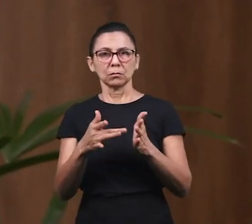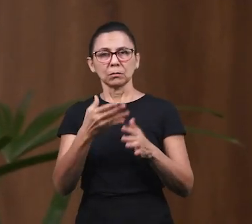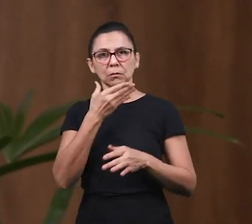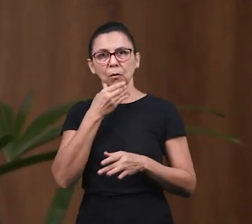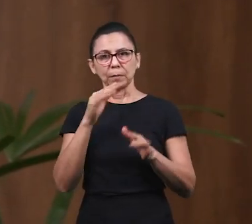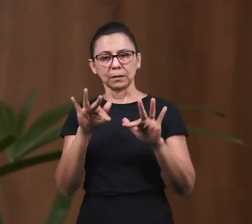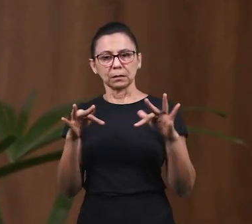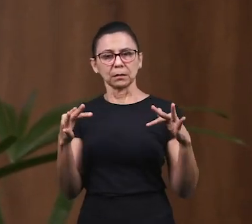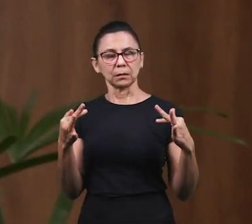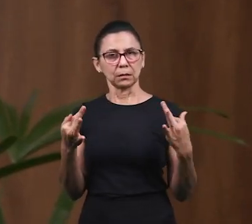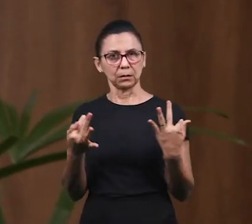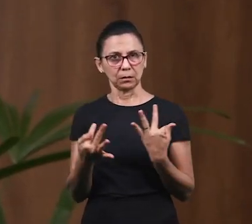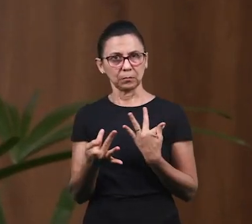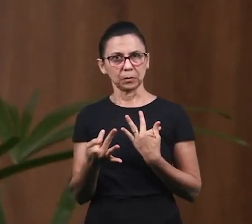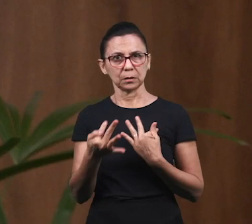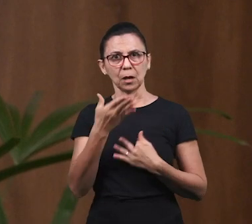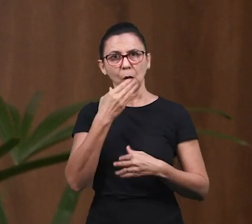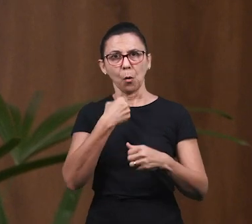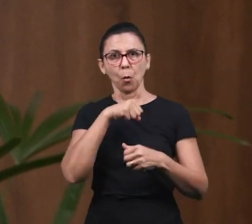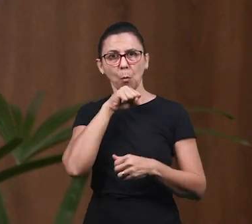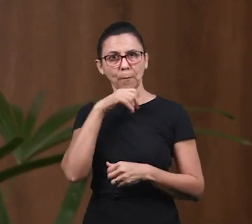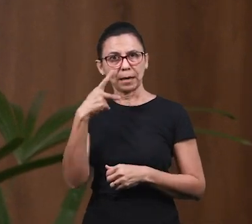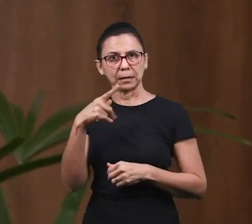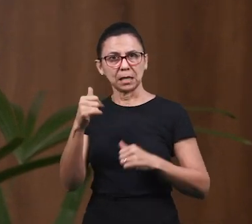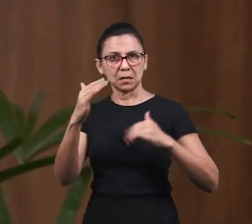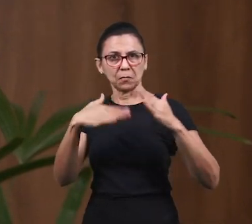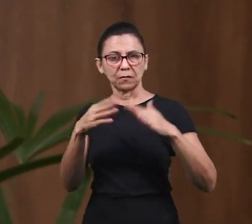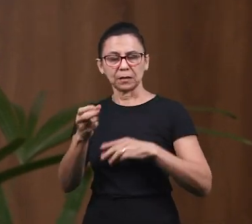charpentier. Quand il est entré à Jérusalem,